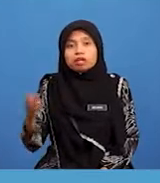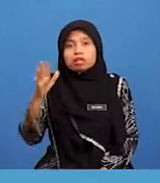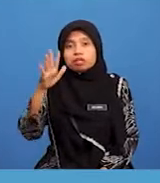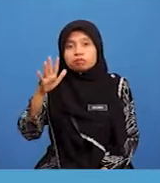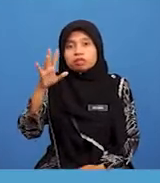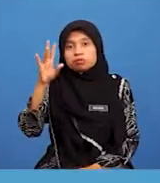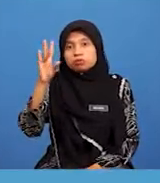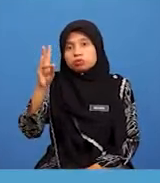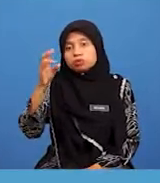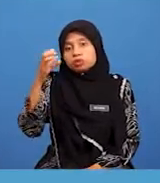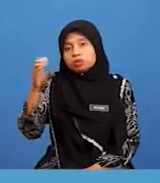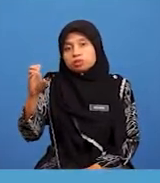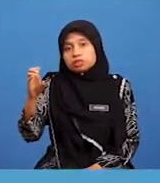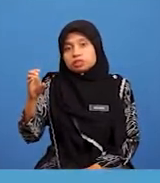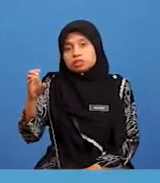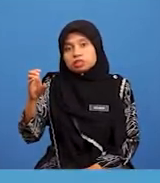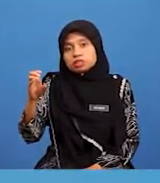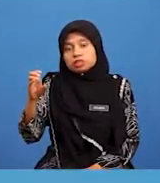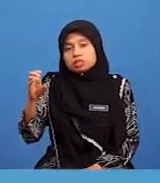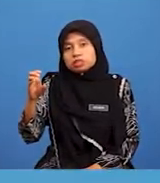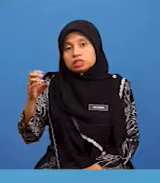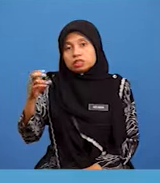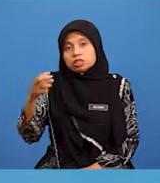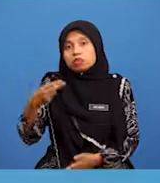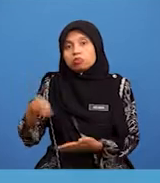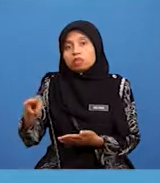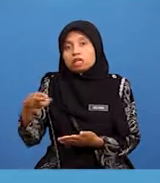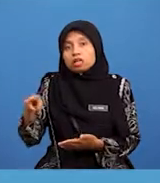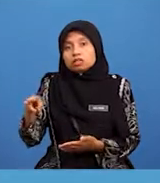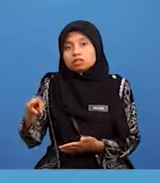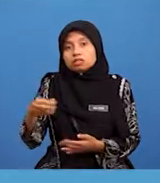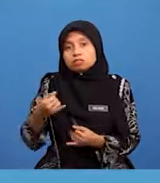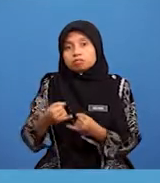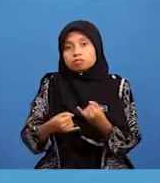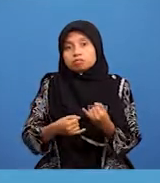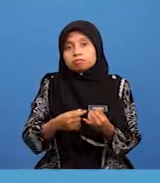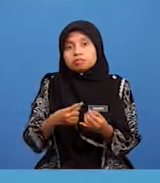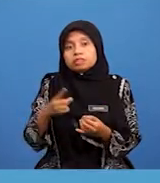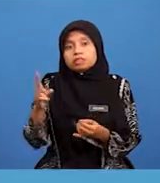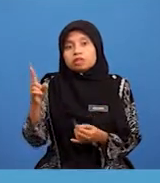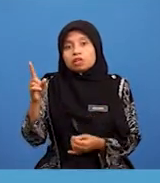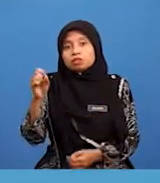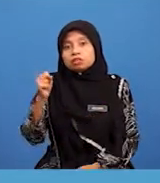RM5,700. Yang kedua, penghutang menjelaskan hutangnya dan diberi diskaun sebanyak